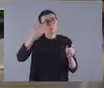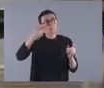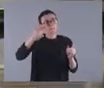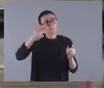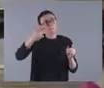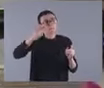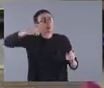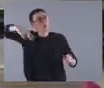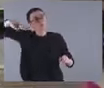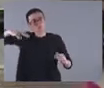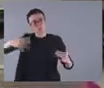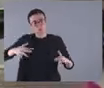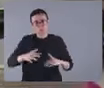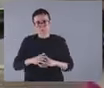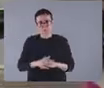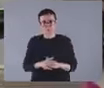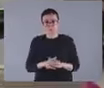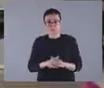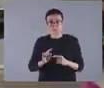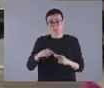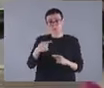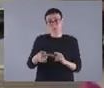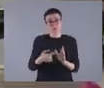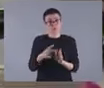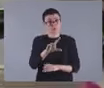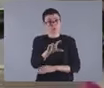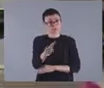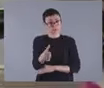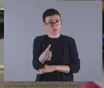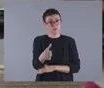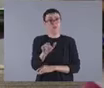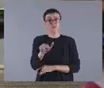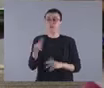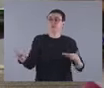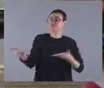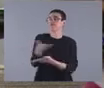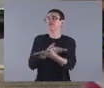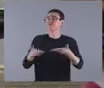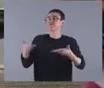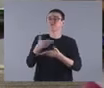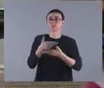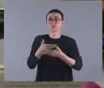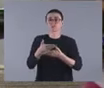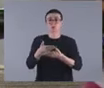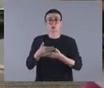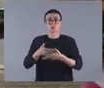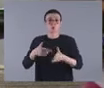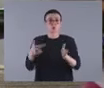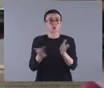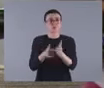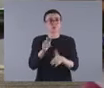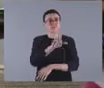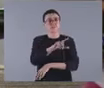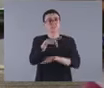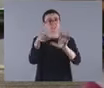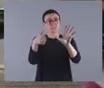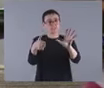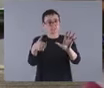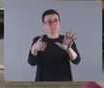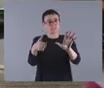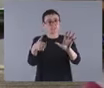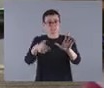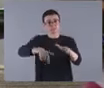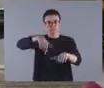concertation en 2021 mise en service annoncé avant 2026 oui il sera possible de monter dans un nouveau